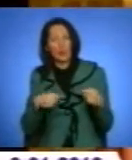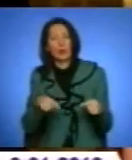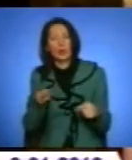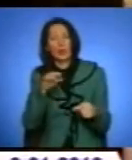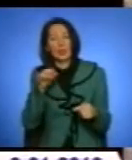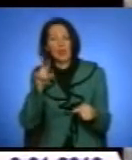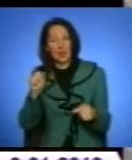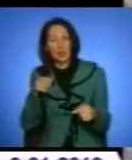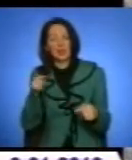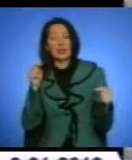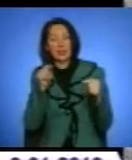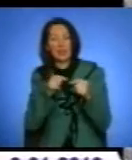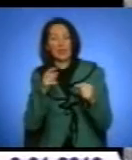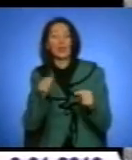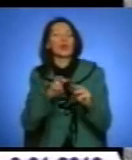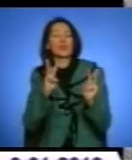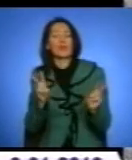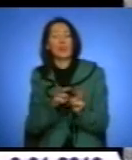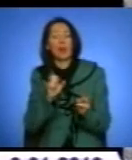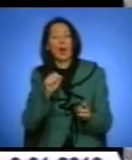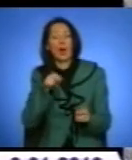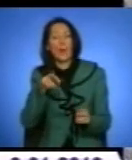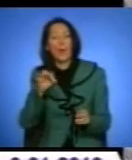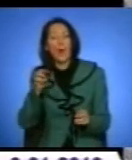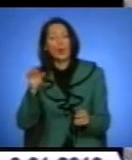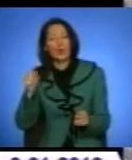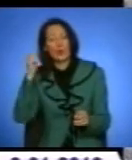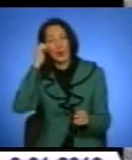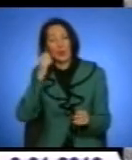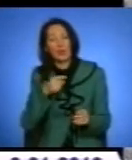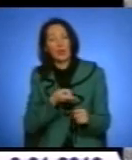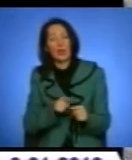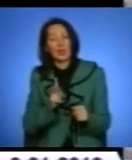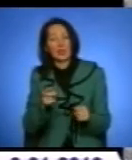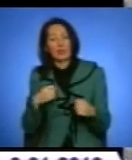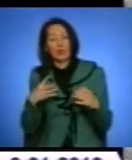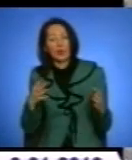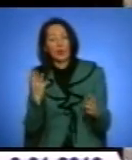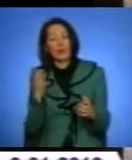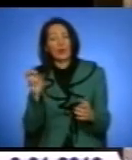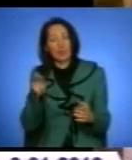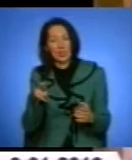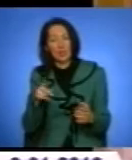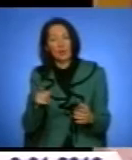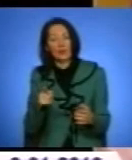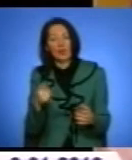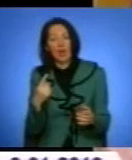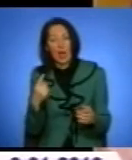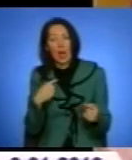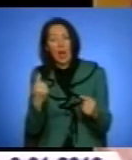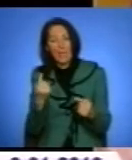апостолів, пам'ять яких наша церква святкує 4 січня. Святий Степан не тільки ревний апостол, але й первісток